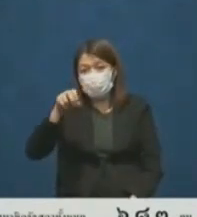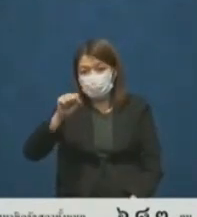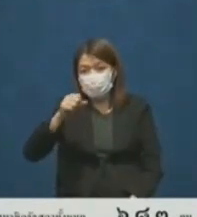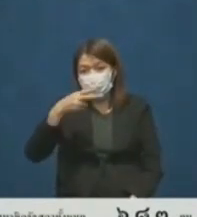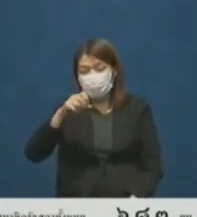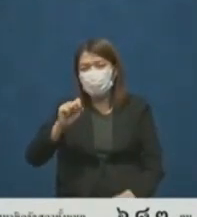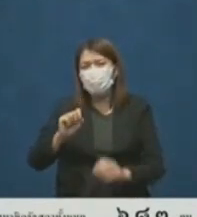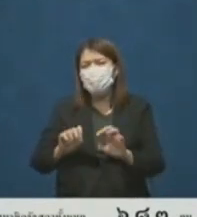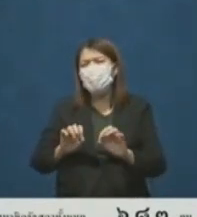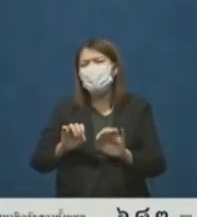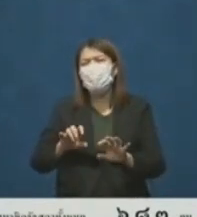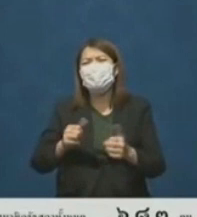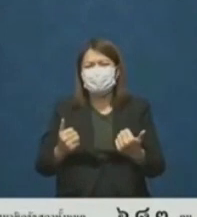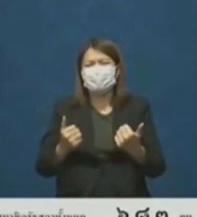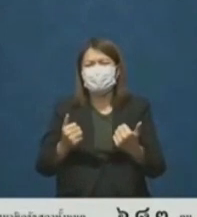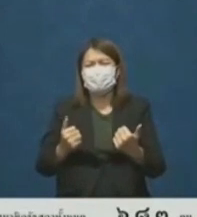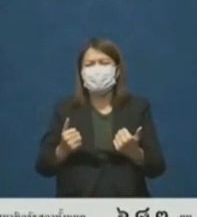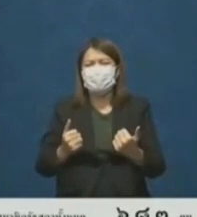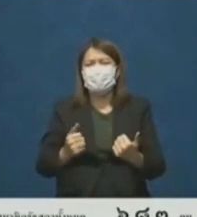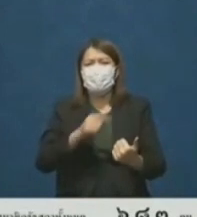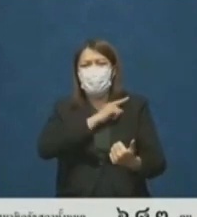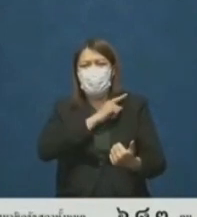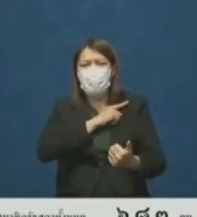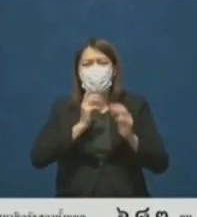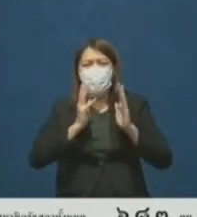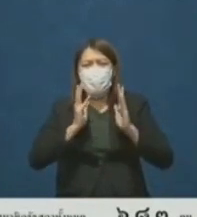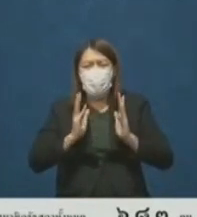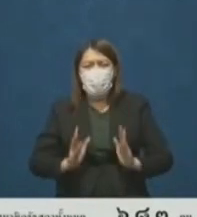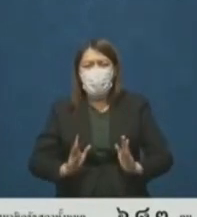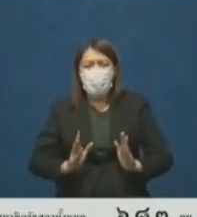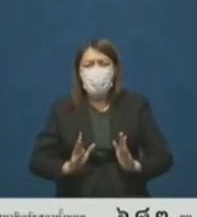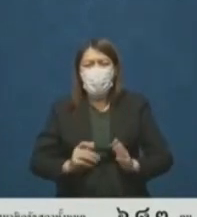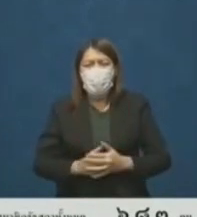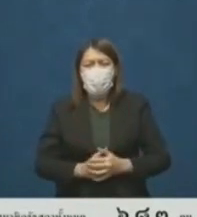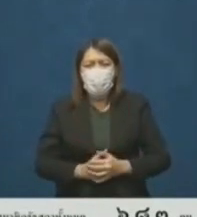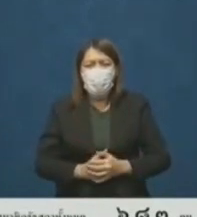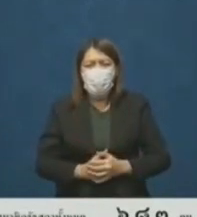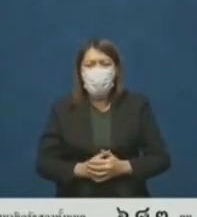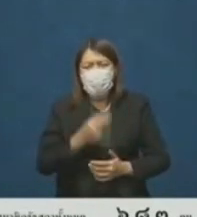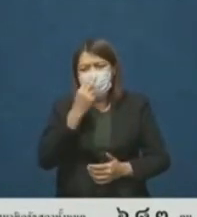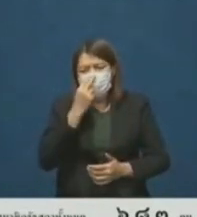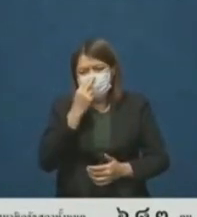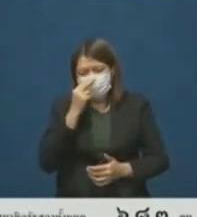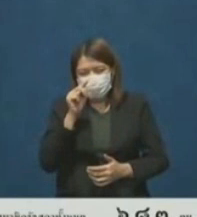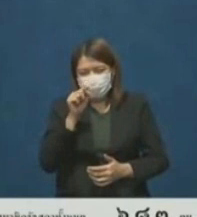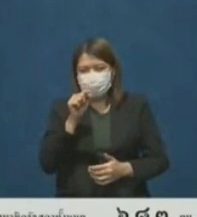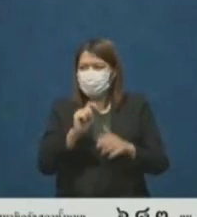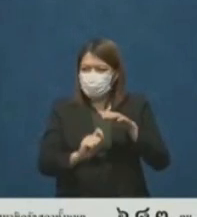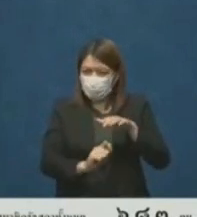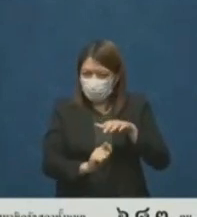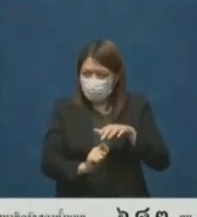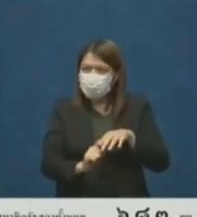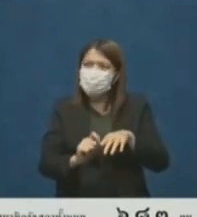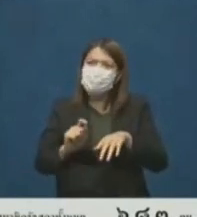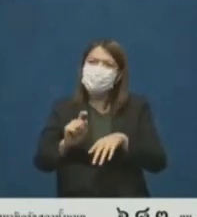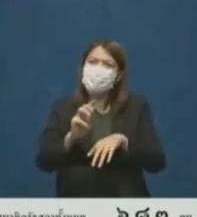ไปดูในหลักสูตรที่สอนกันอยู่ในโรงเรียนต่างคำว่าหน้าที่พลเมืองและศีลธรรมนี่มีเ